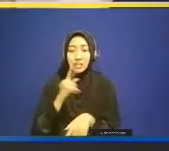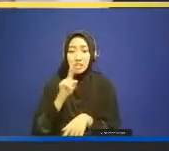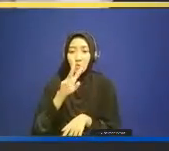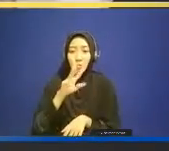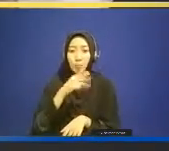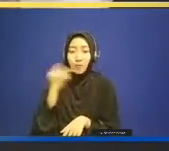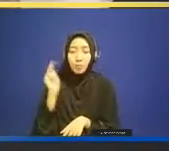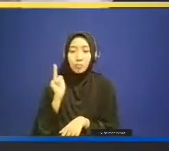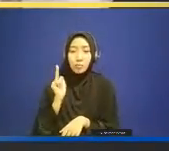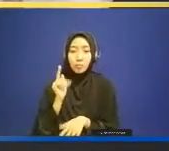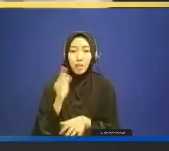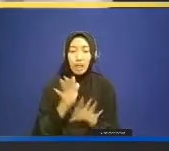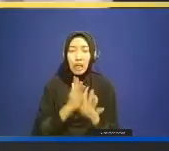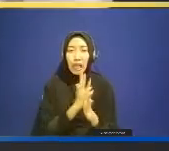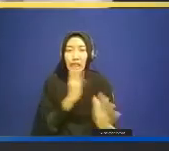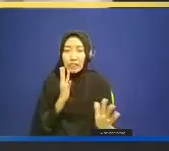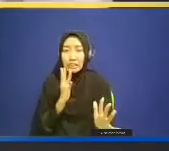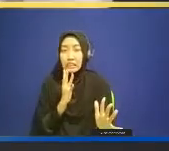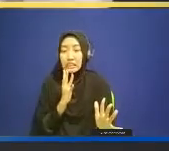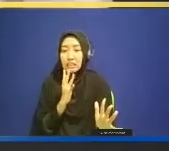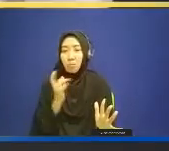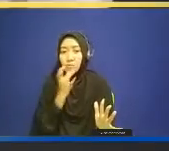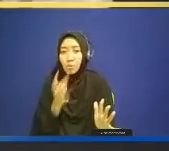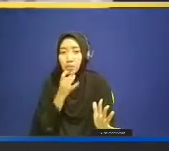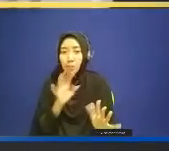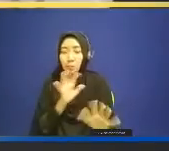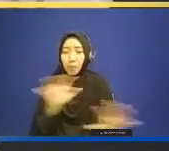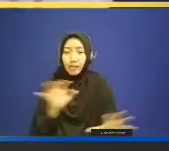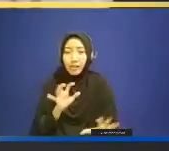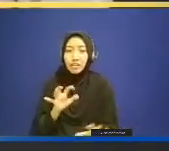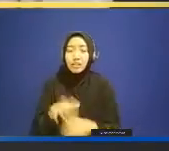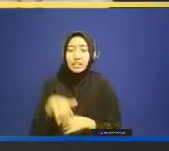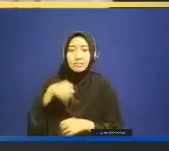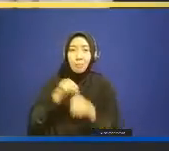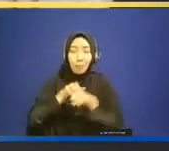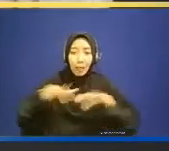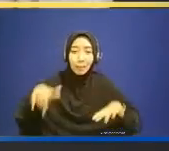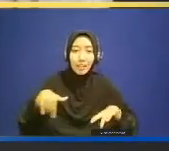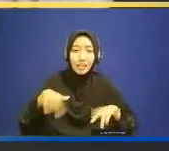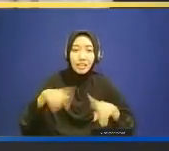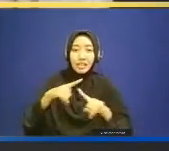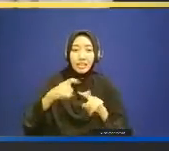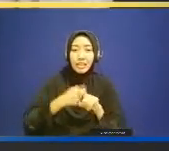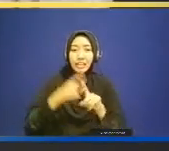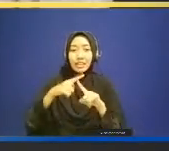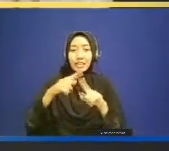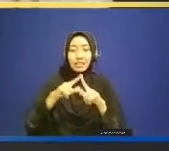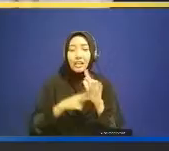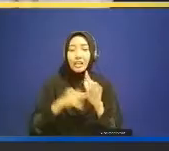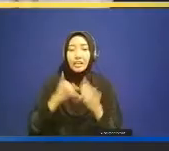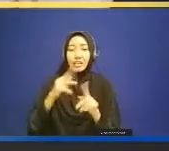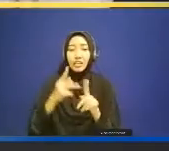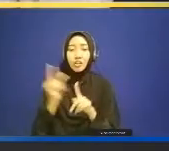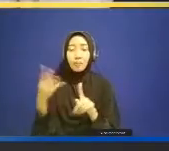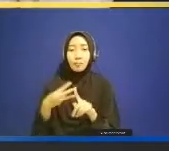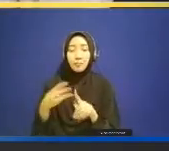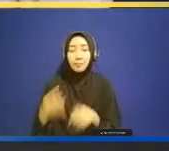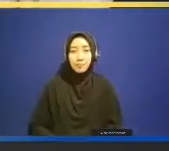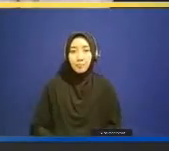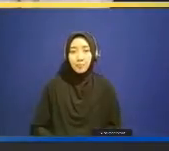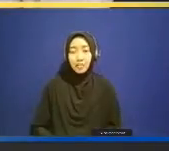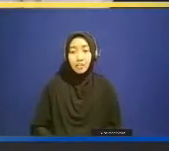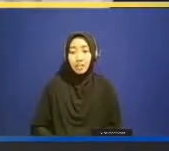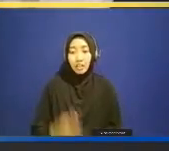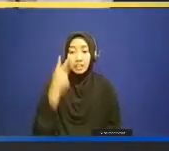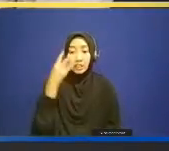menghampiri Ternyata banyak banget yang pesen selama pandemi ini gitu lewat tanihub Nah itu gimana Apakah ngelihat target ini